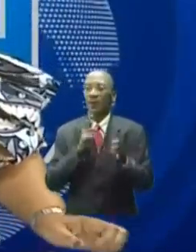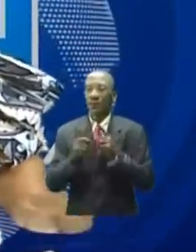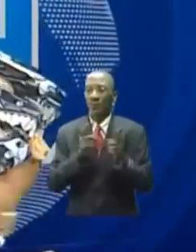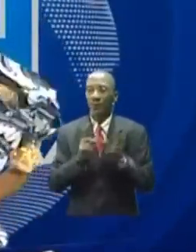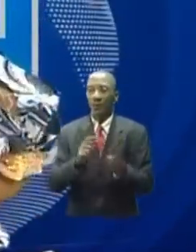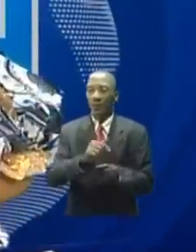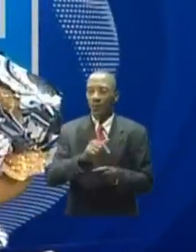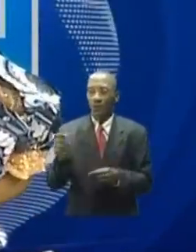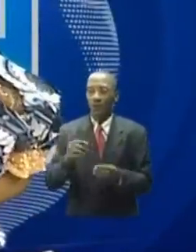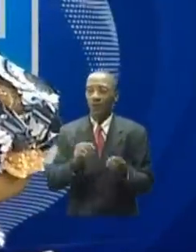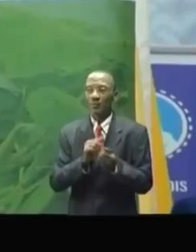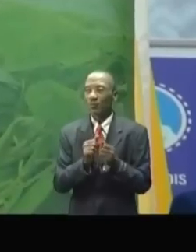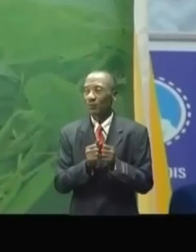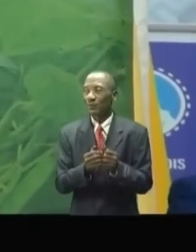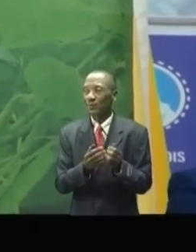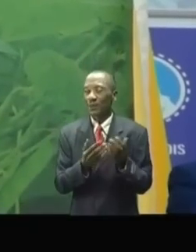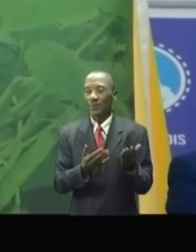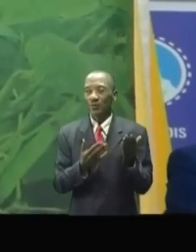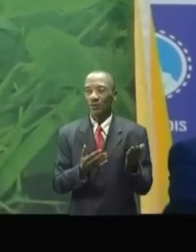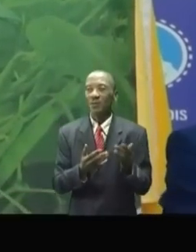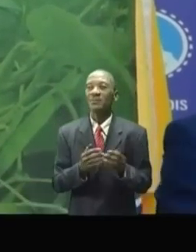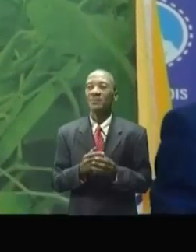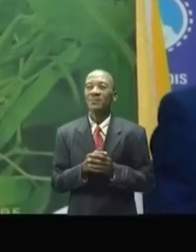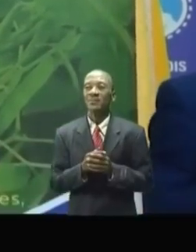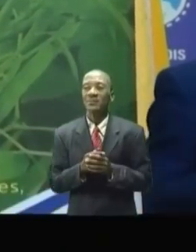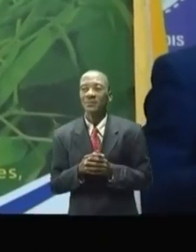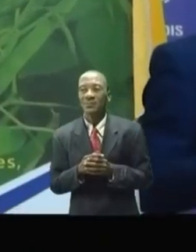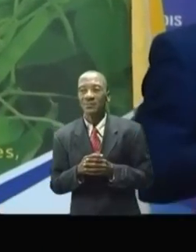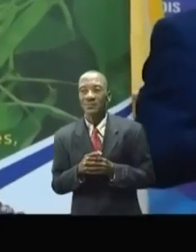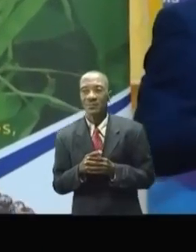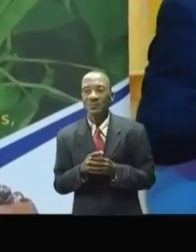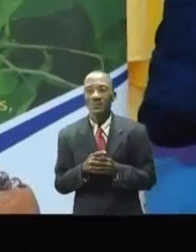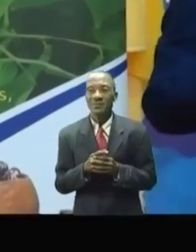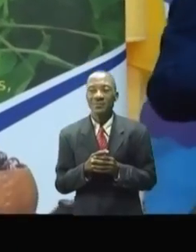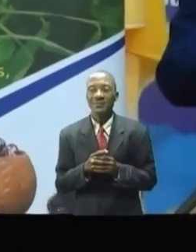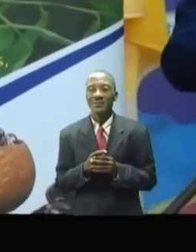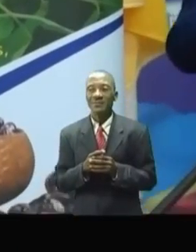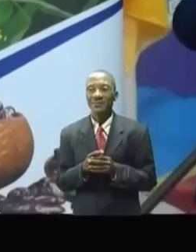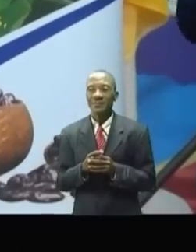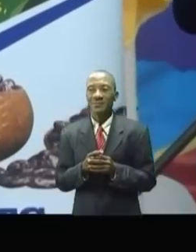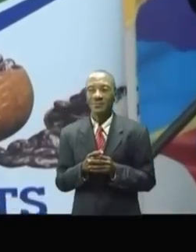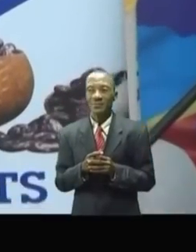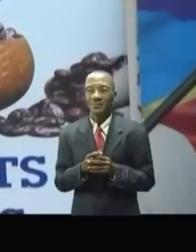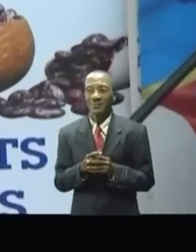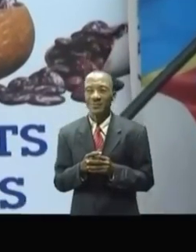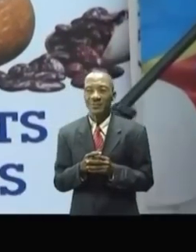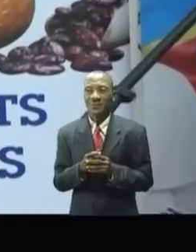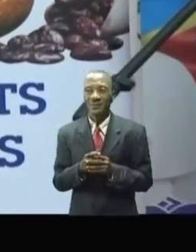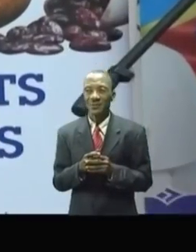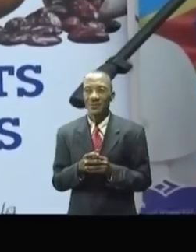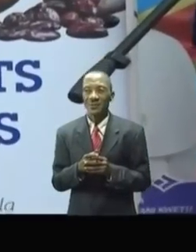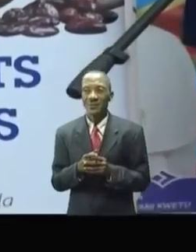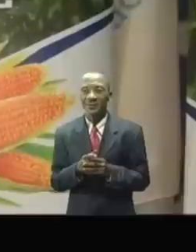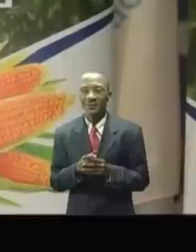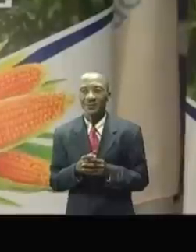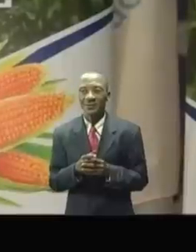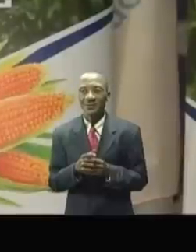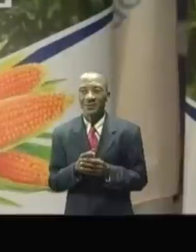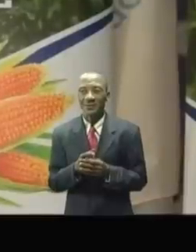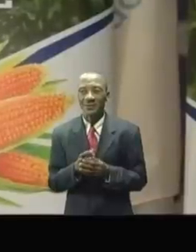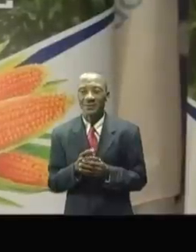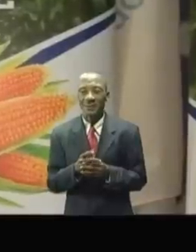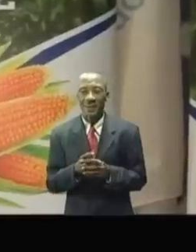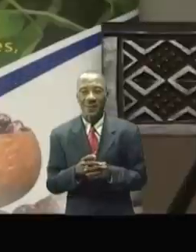ce reportage. Des deux décennies, la malnutrition constitue un problème majeur de santé publique. Elle est marquée selon